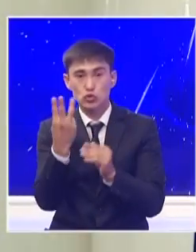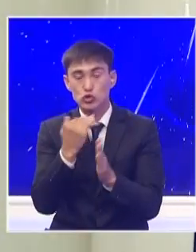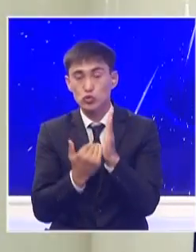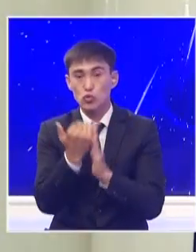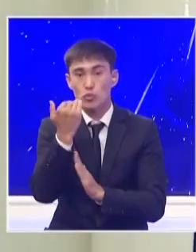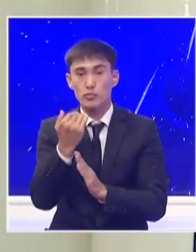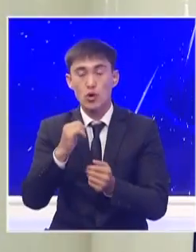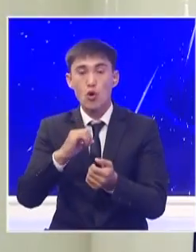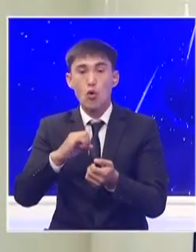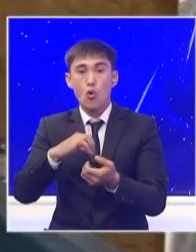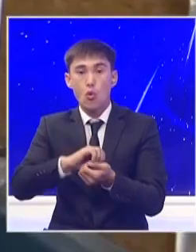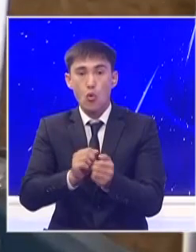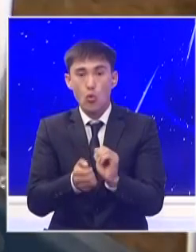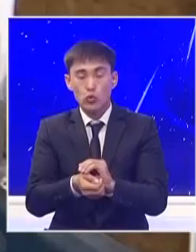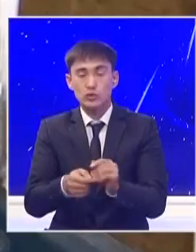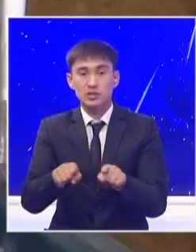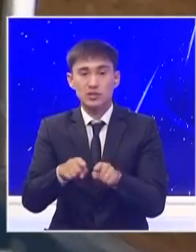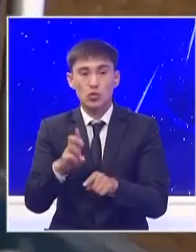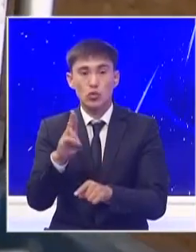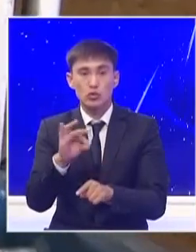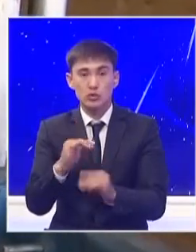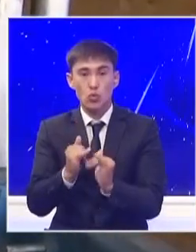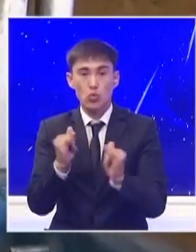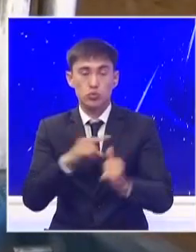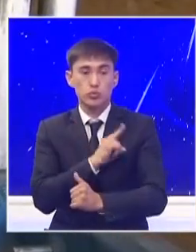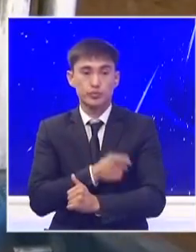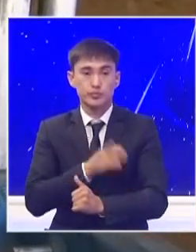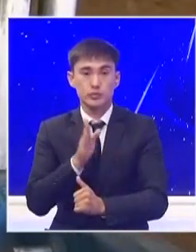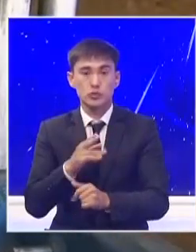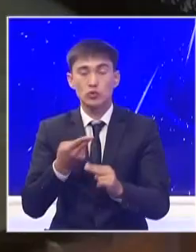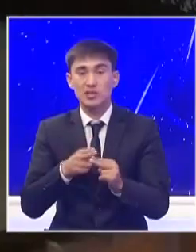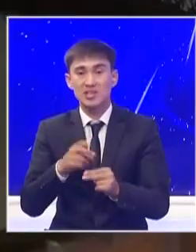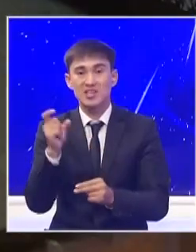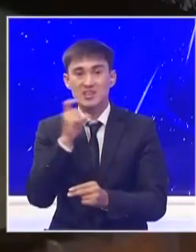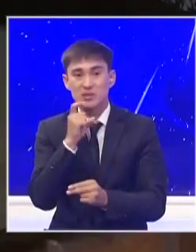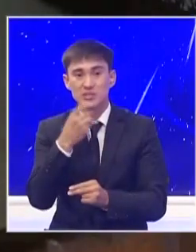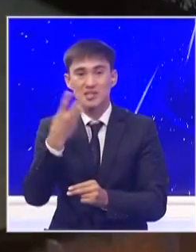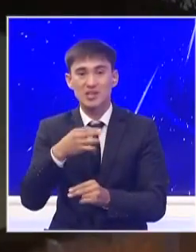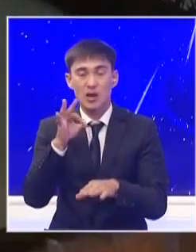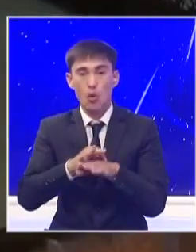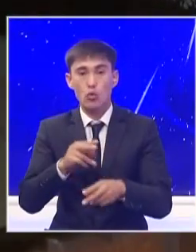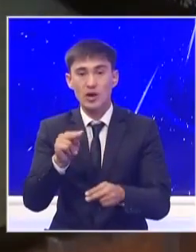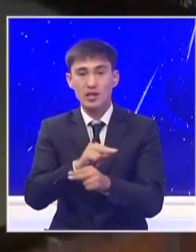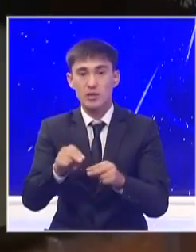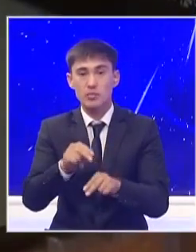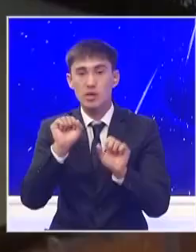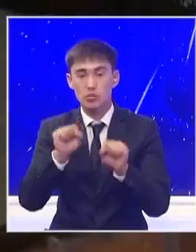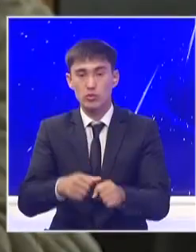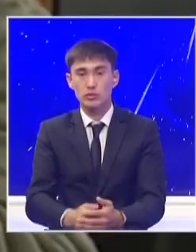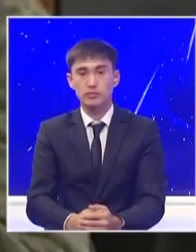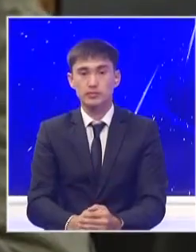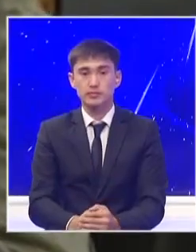алады. Жас бала мен әлжуаз қартаң адамдардың қуатын арттырады. Сондықтан да қымыз 40 ауруға емдеп, тегін айтылмаса